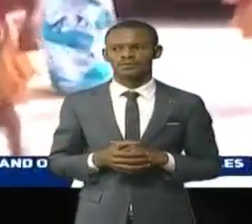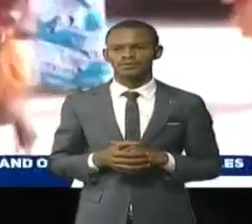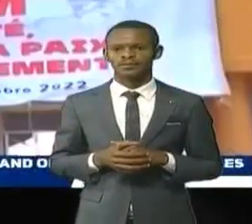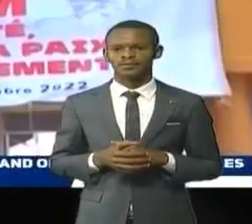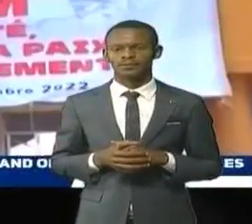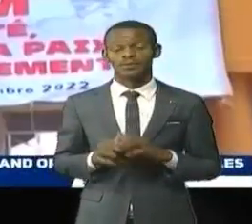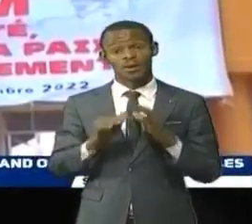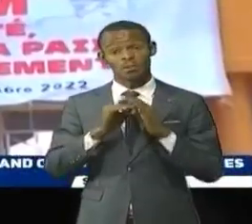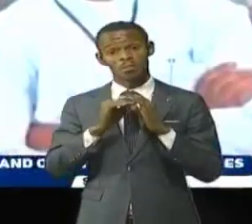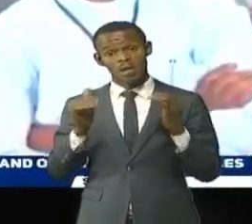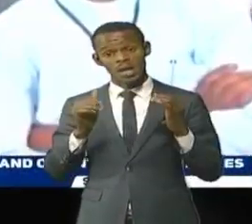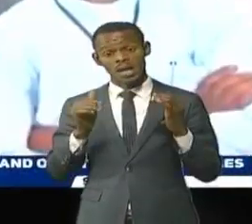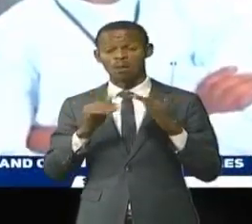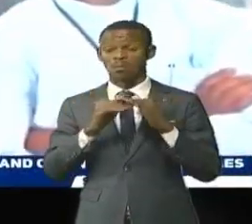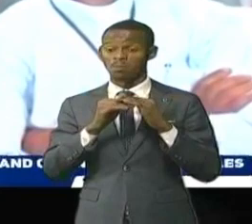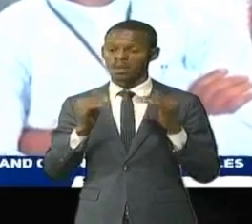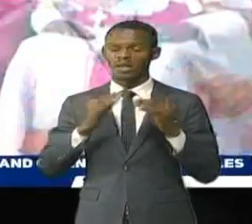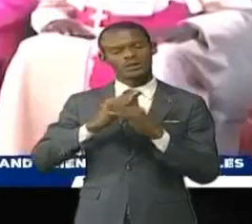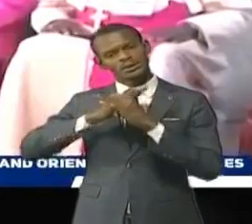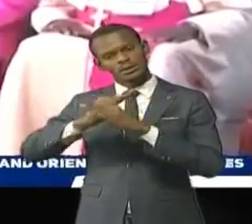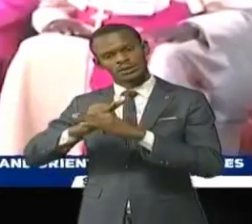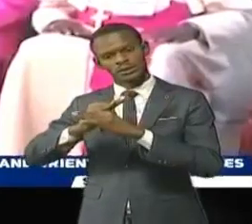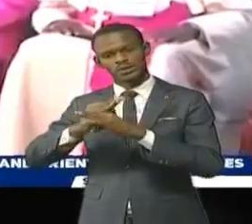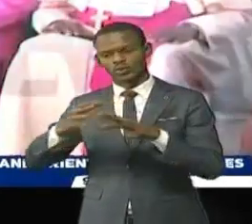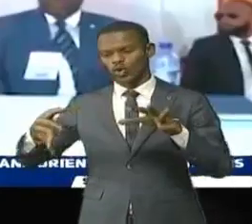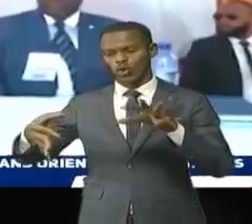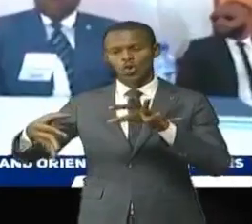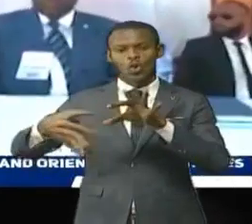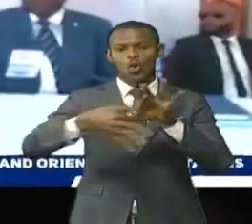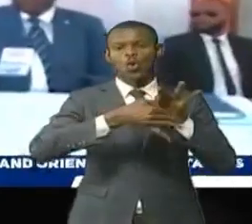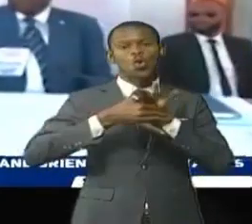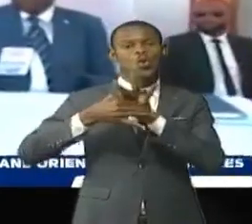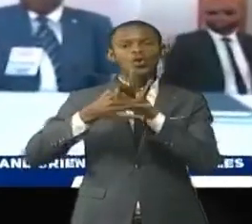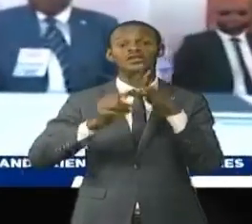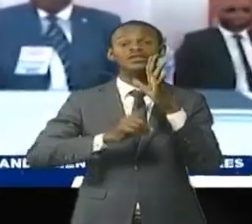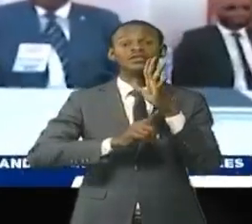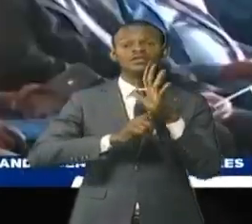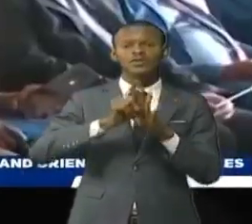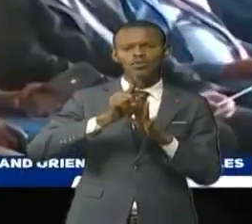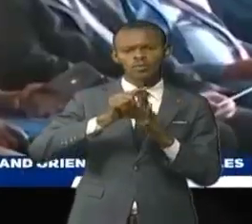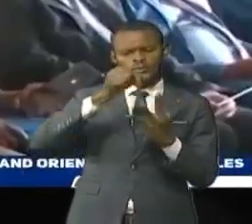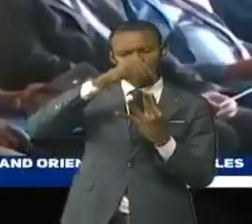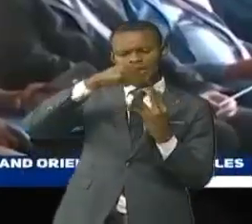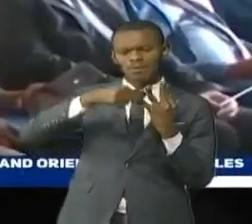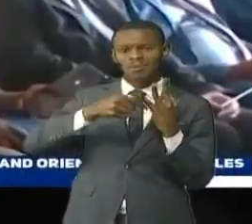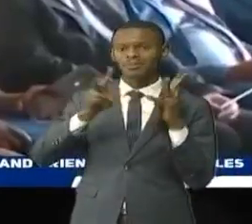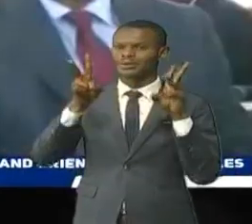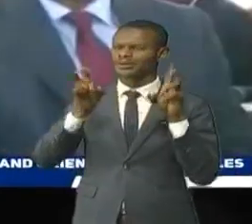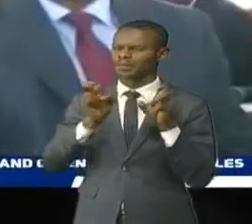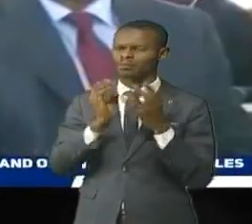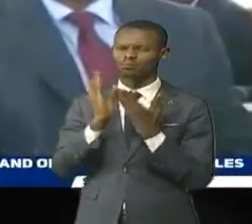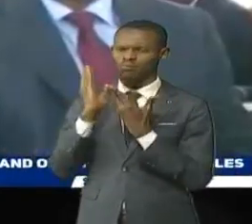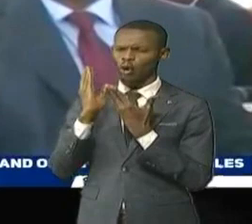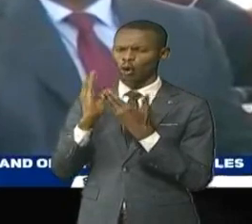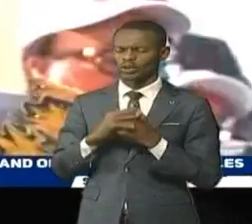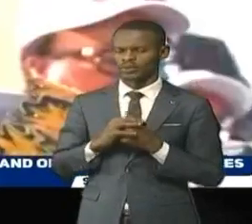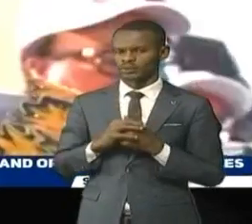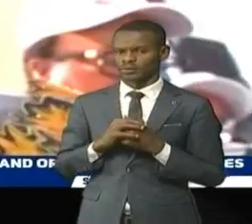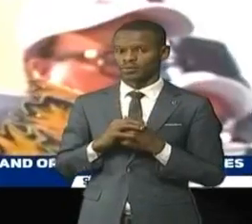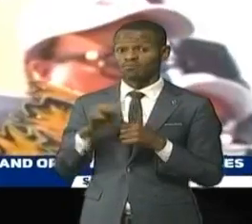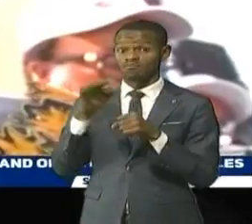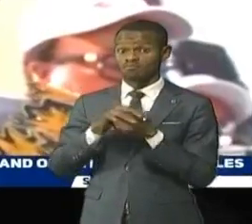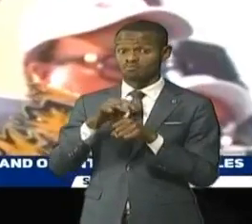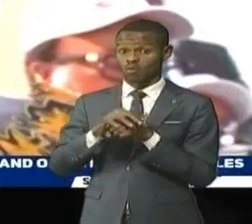Paix, sécurité, cohésion et développement, quatre concepts transsectoriels autour desquels plus de